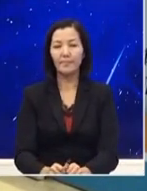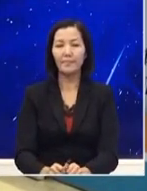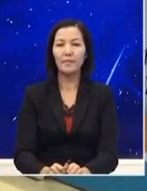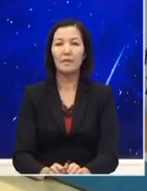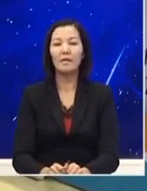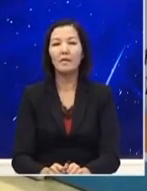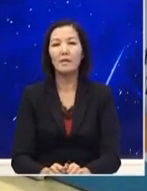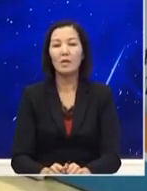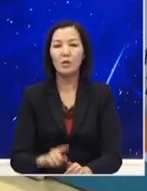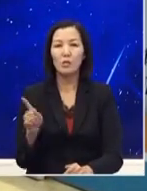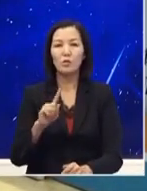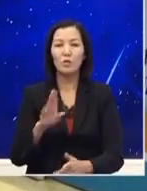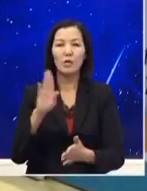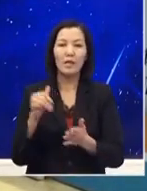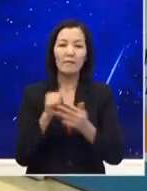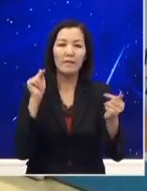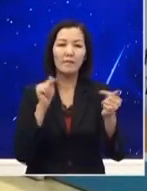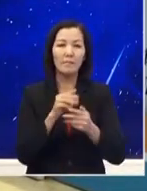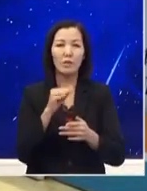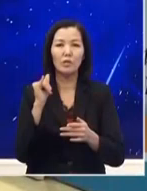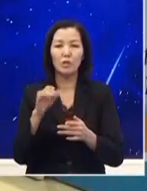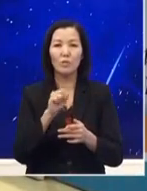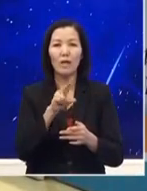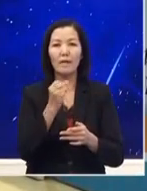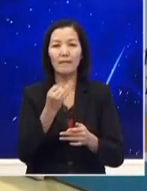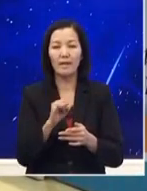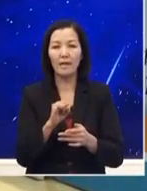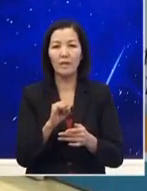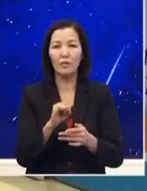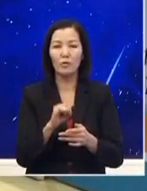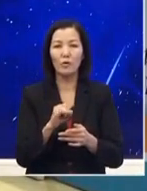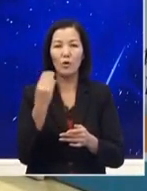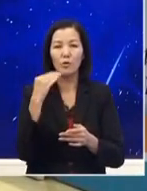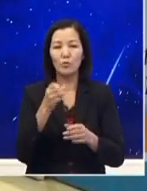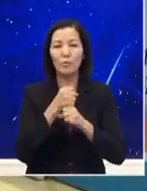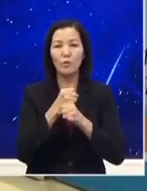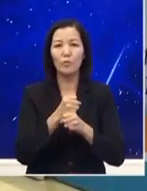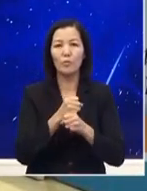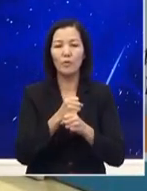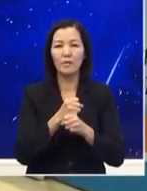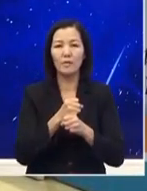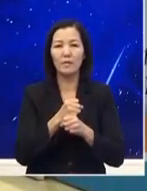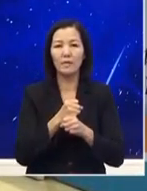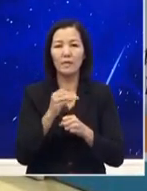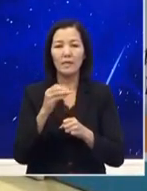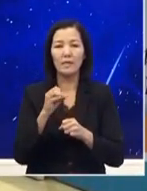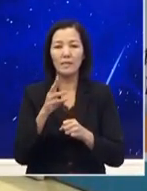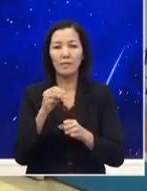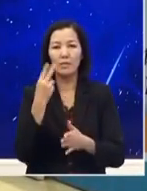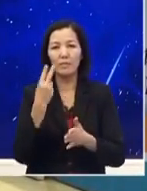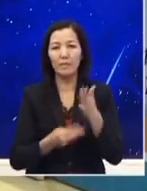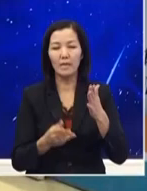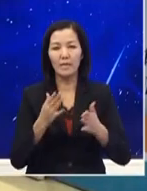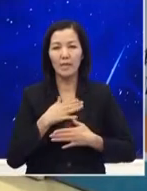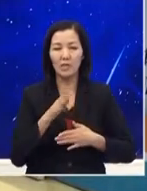Ни для кого не секрет, что главный соперник для ЖТСУ – это Алтай. К сожалению, суперкубок в этом году семиреченки проиграли. Но на чемпионат Казахстана